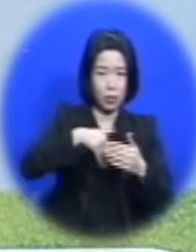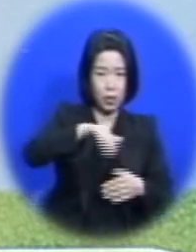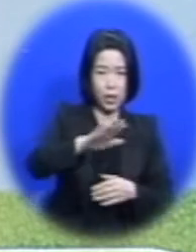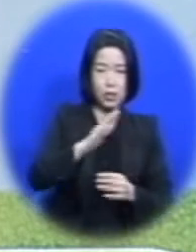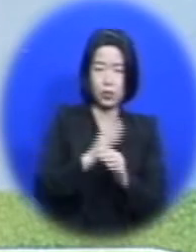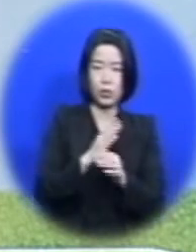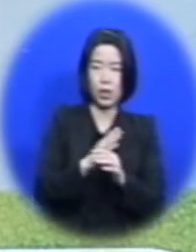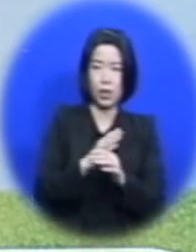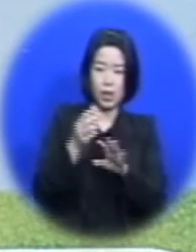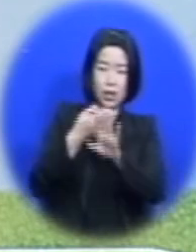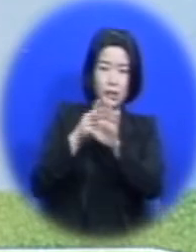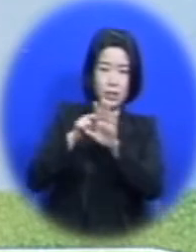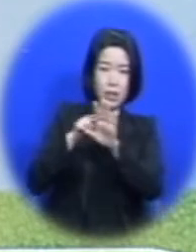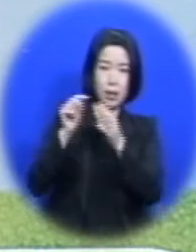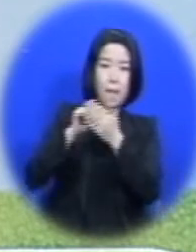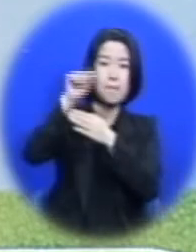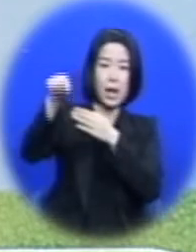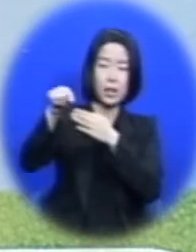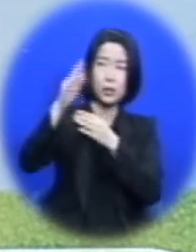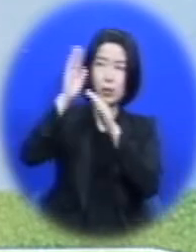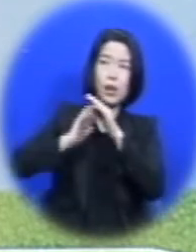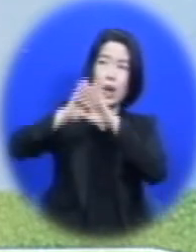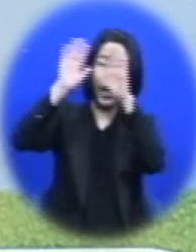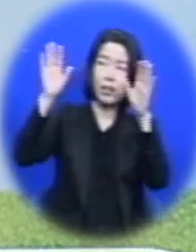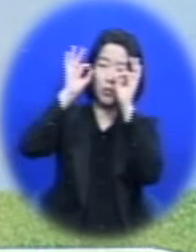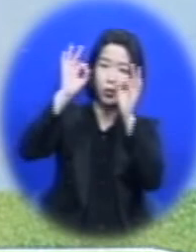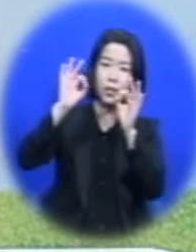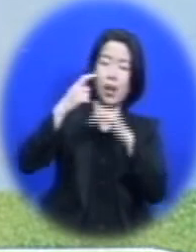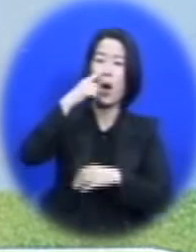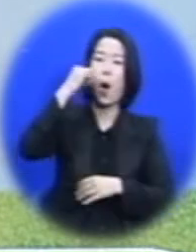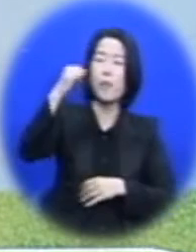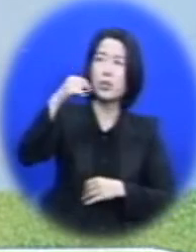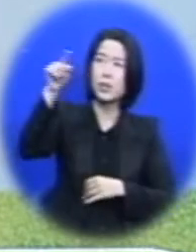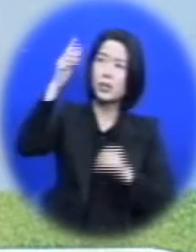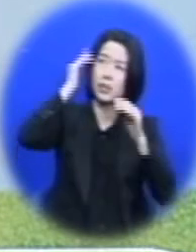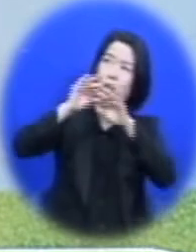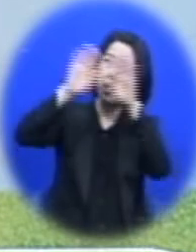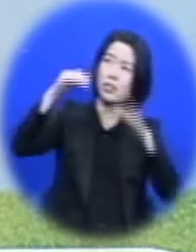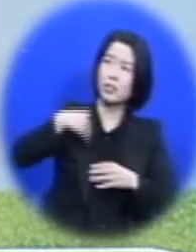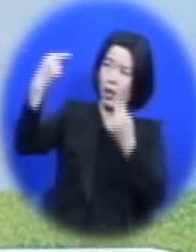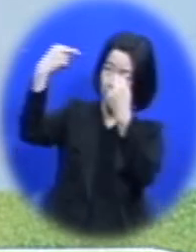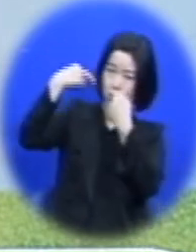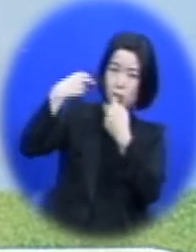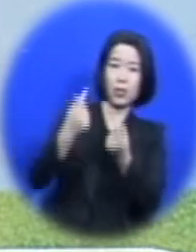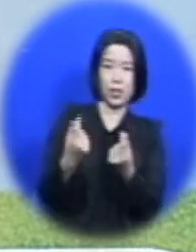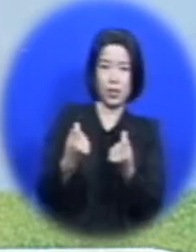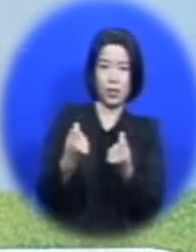바깥으로 하늘을 보았는데 말입니다 어머님이 그 하늘 에서 저를 내려다보는 것 같아요